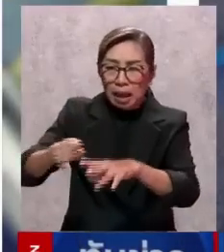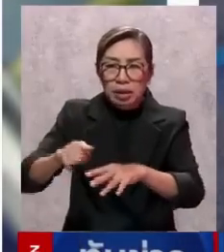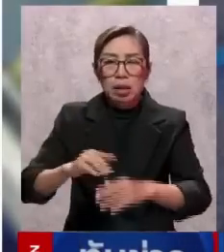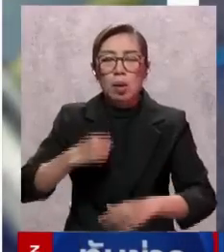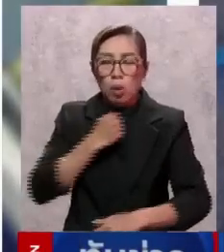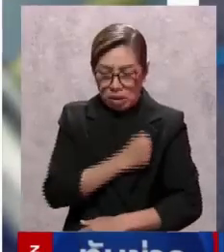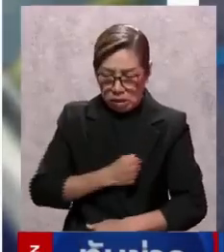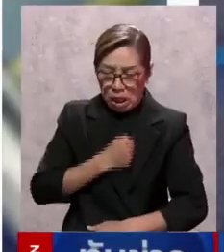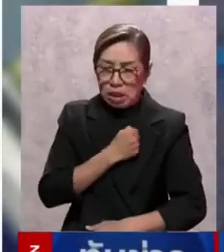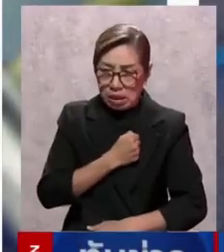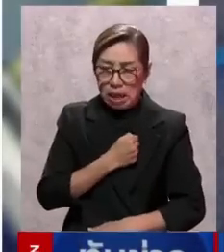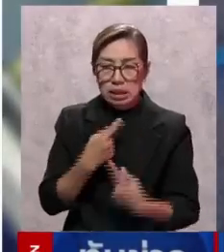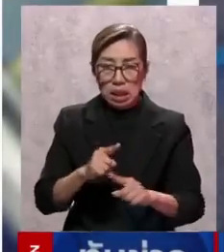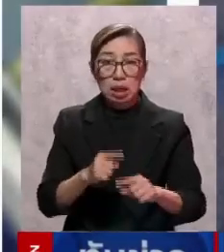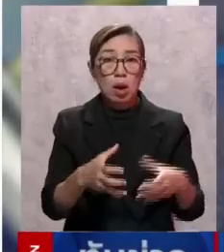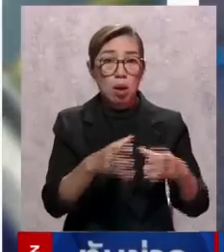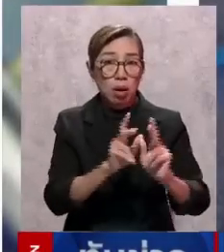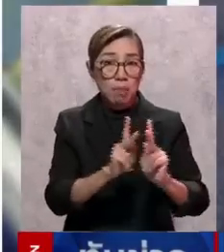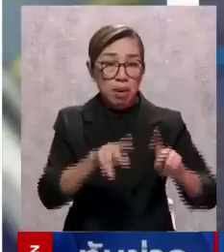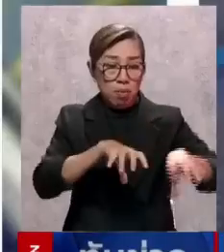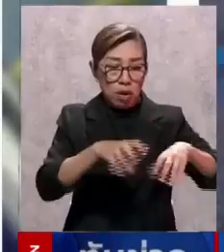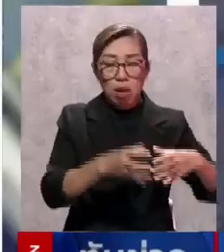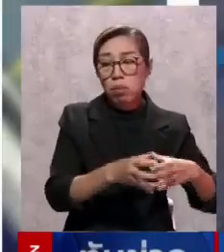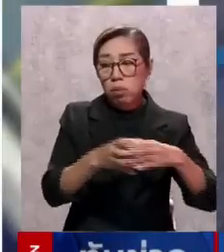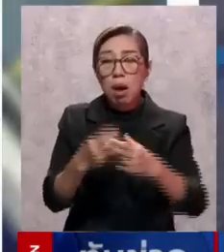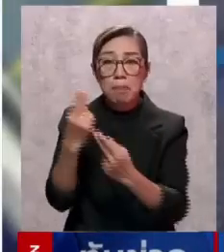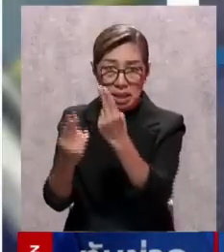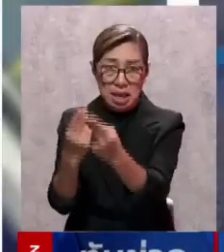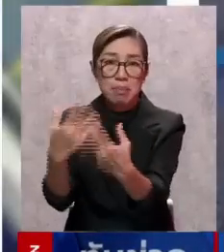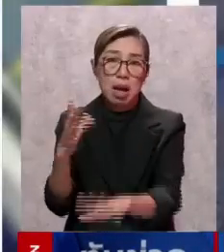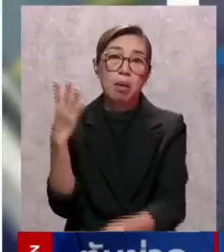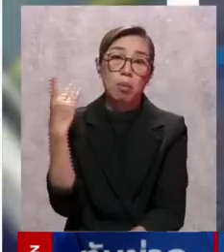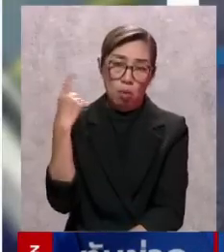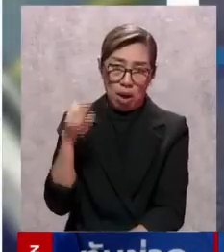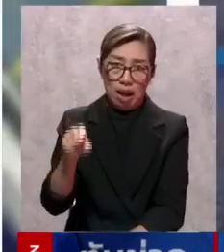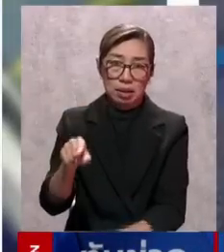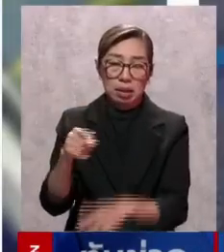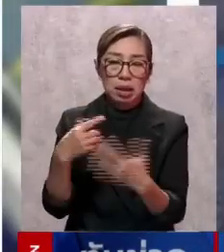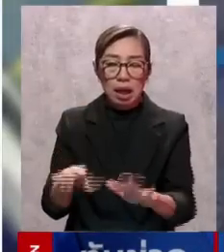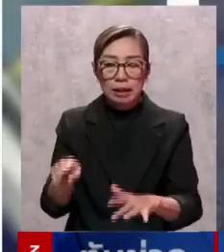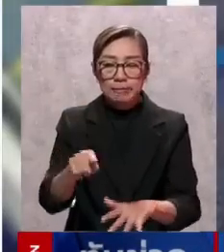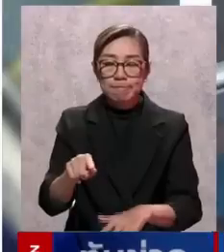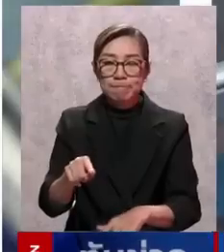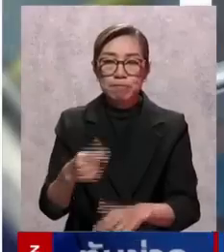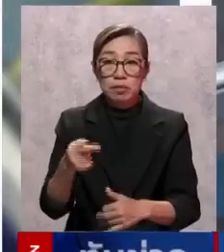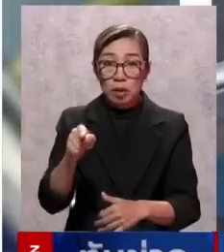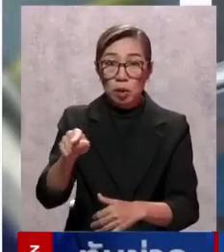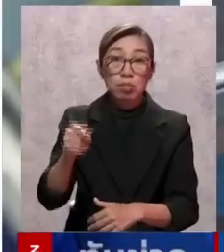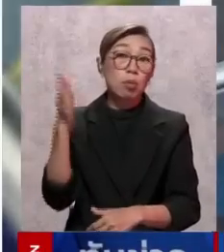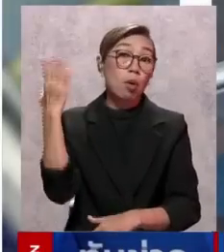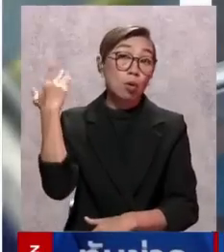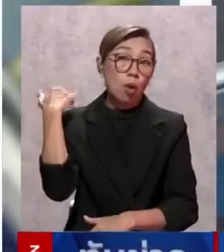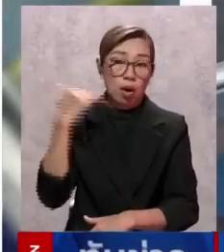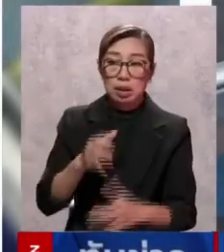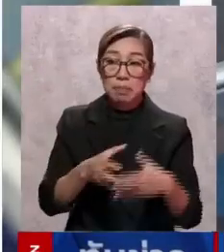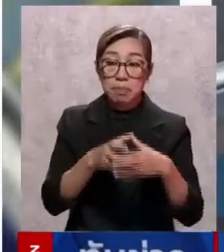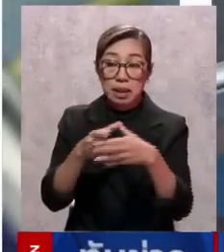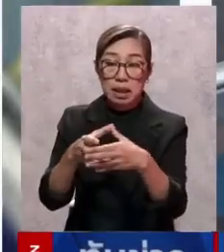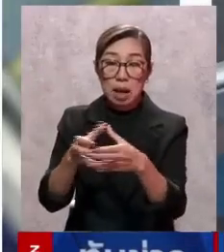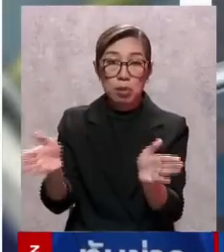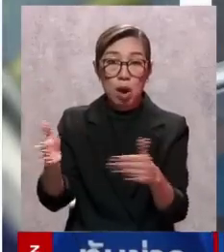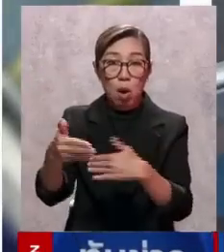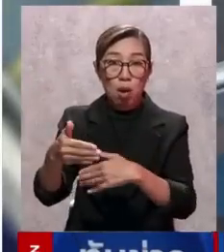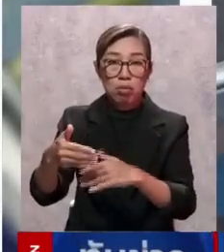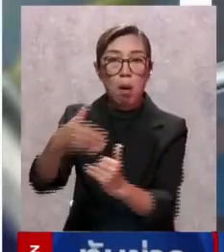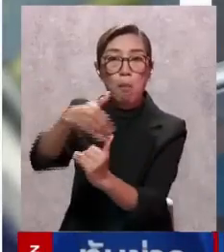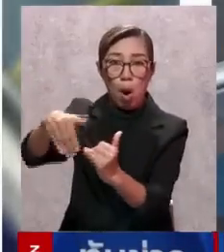ทางคณะผู้บริหารได้เดินทางไปเยี่ยมผู้บาดเจ็บแล้วตั้งแต่เมื่อวานนี้ซึ่งก็ยังรับการผ่าตัดอยู่ในห้องปลอดเชื้อส